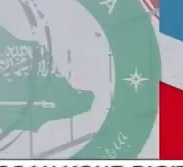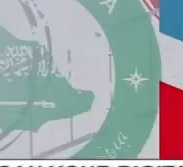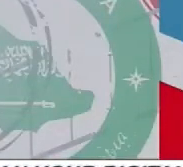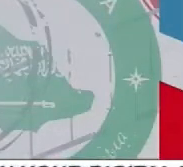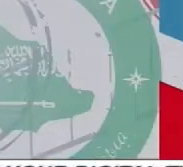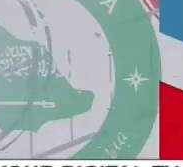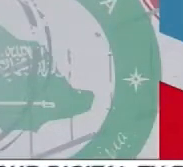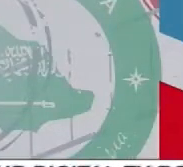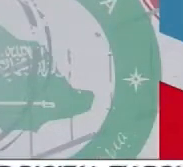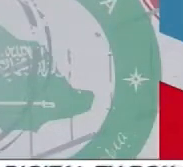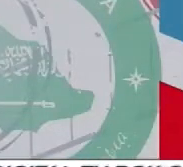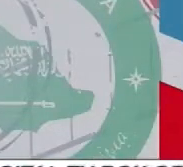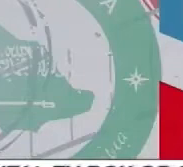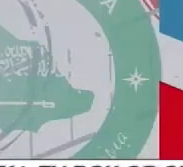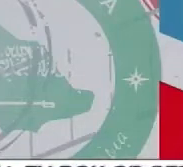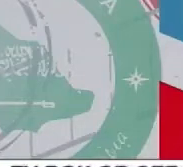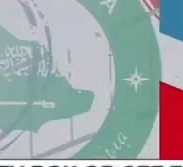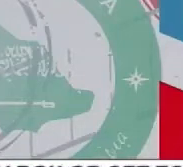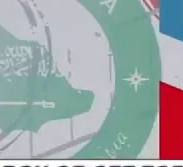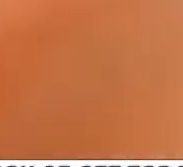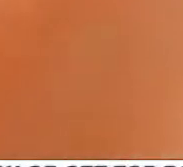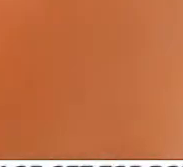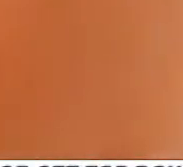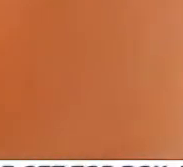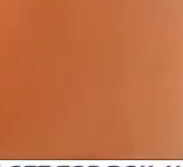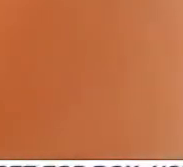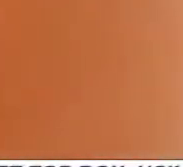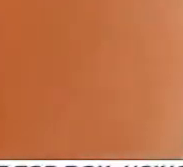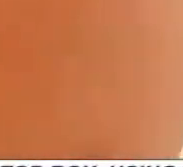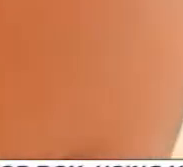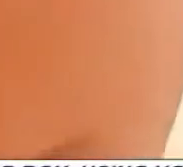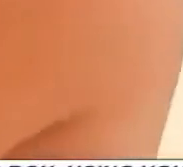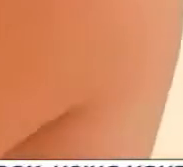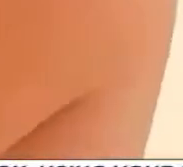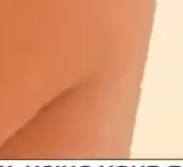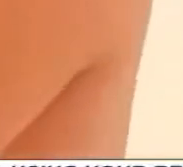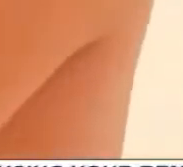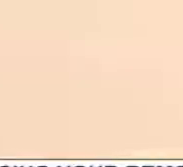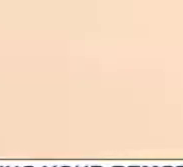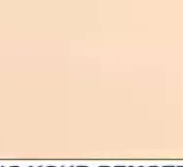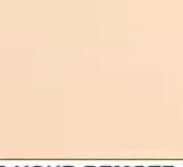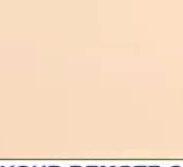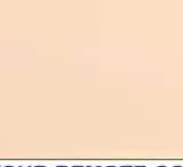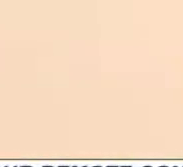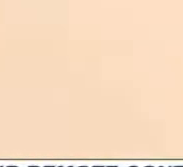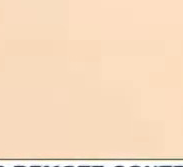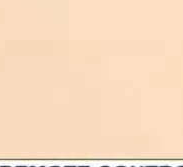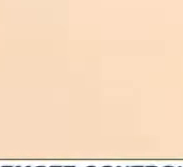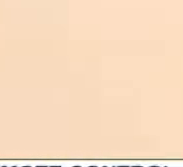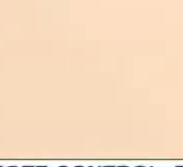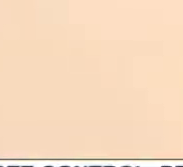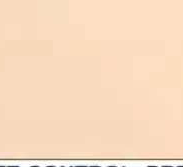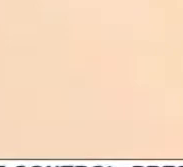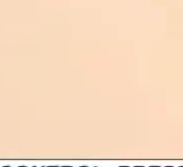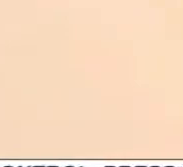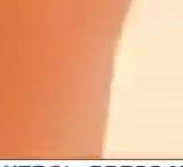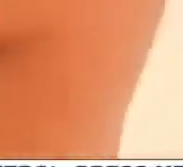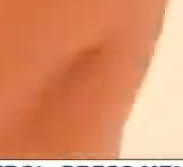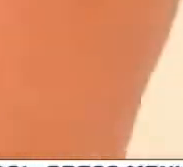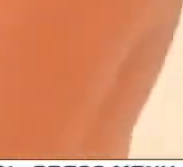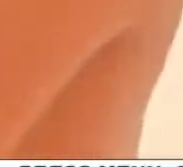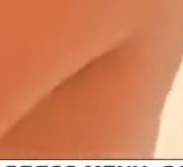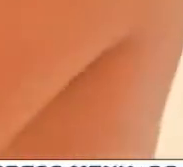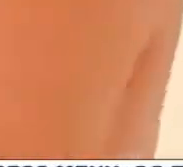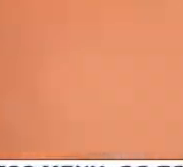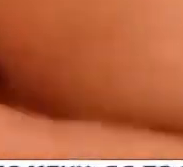Saudi, ay hindi siya dinapuan ng kahit anong sakit. Kaya laking gulat ni Julie noong Disyembre nang napansin niya na siya'y tila umiiksi